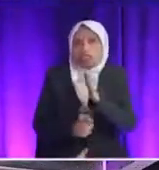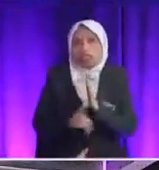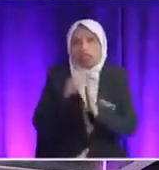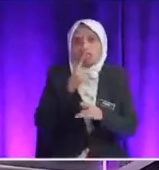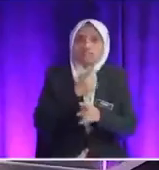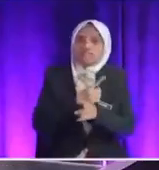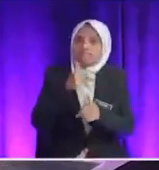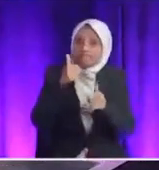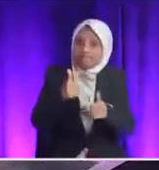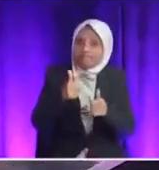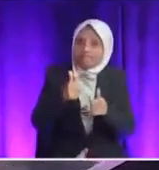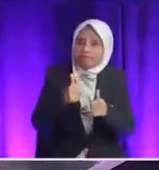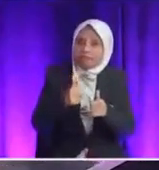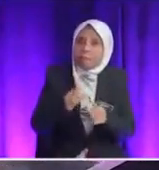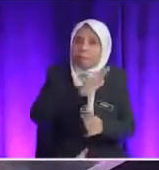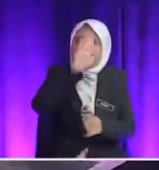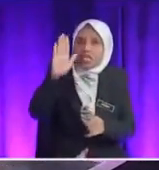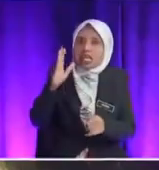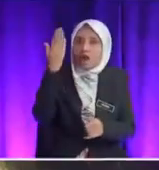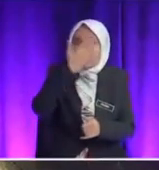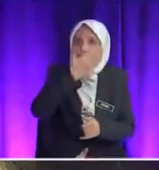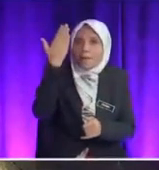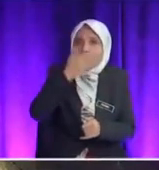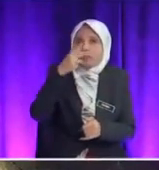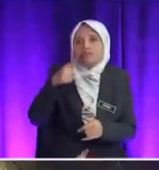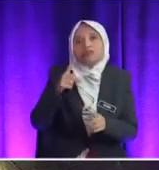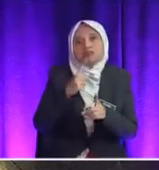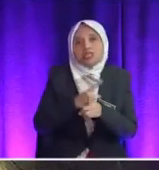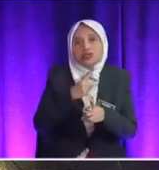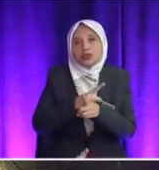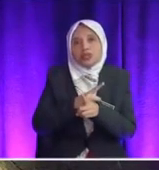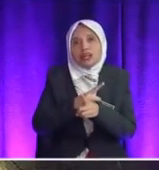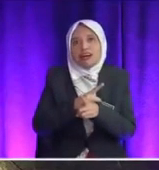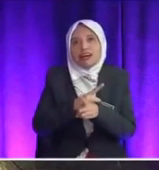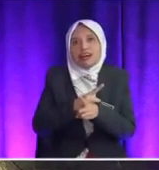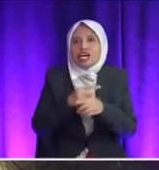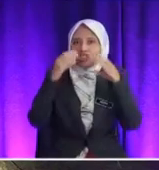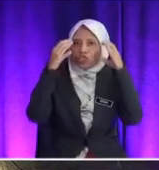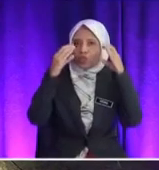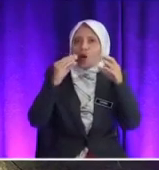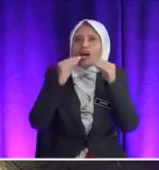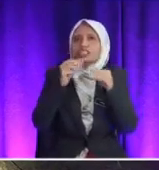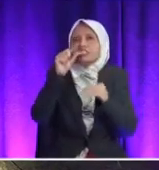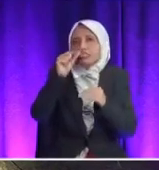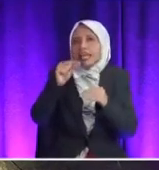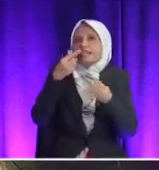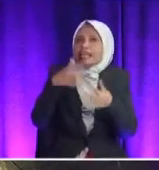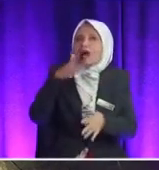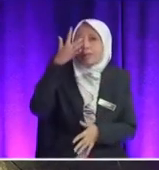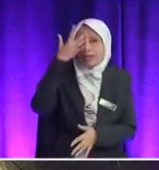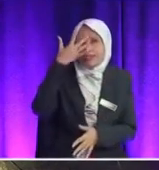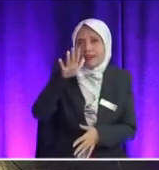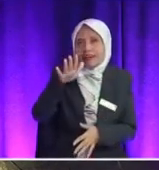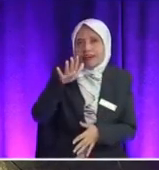hujan penglihatannya WIB Wah hebat Fizi Hei jeruk gua aja sebentar ngapain Hen modern